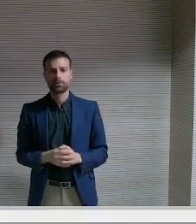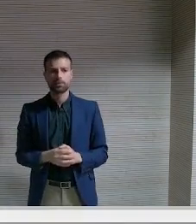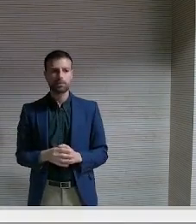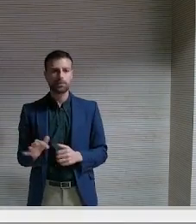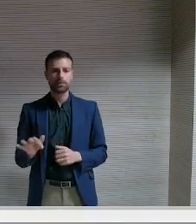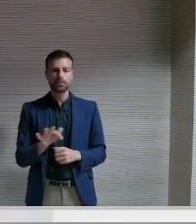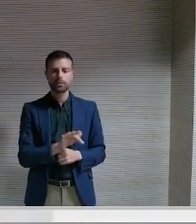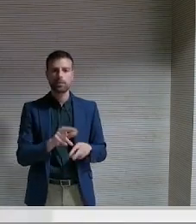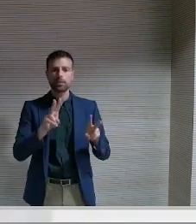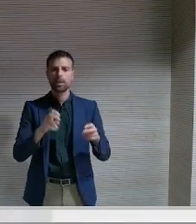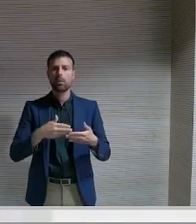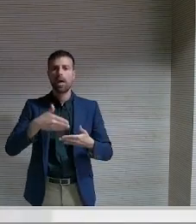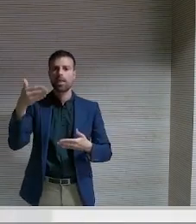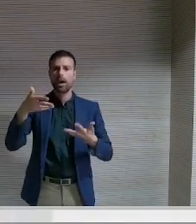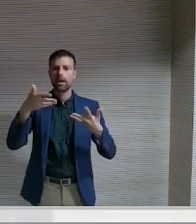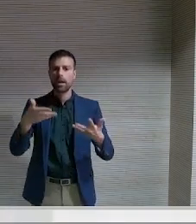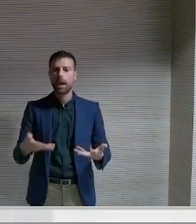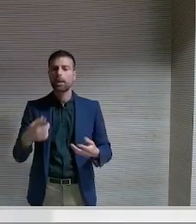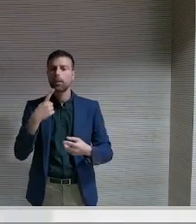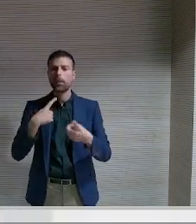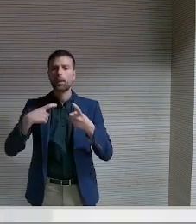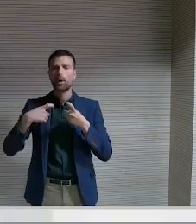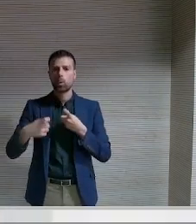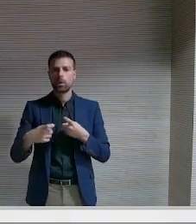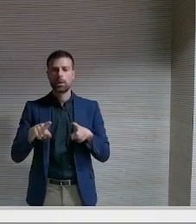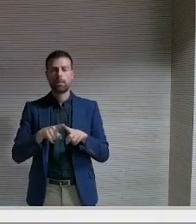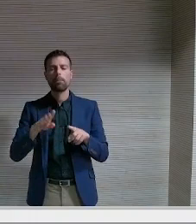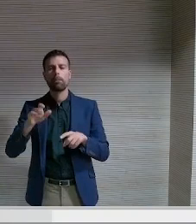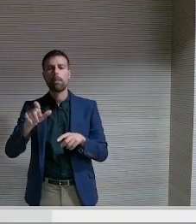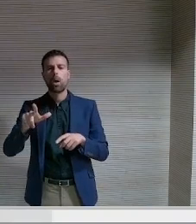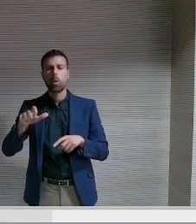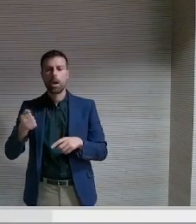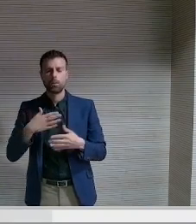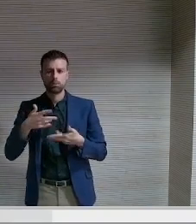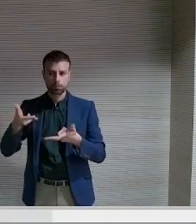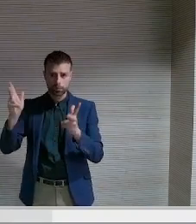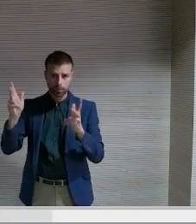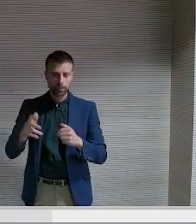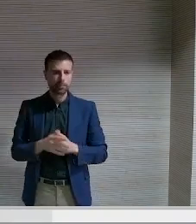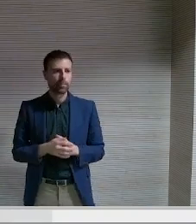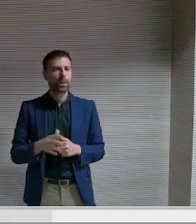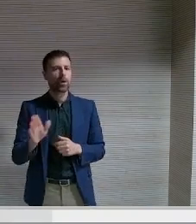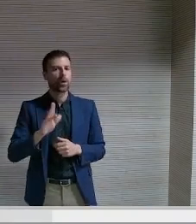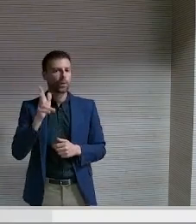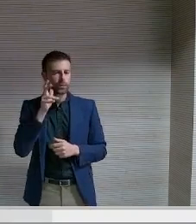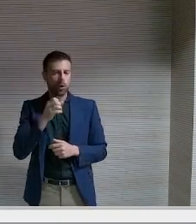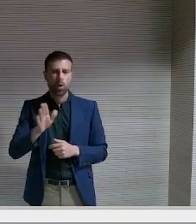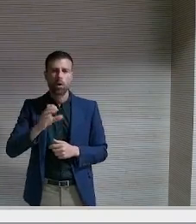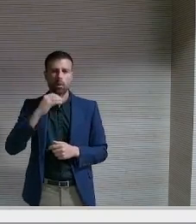Paula Solanes, del diari Ara, vol fer una pregunta. Paula, quan vulguis. Hola, bon dia.